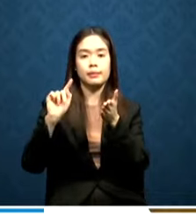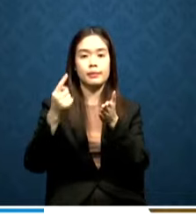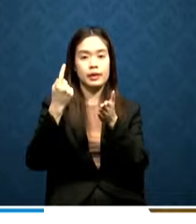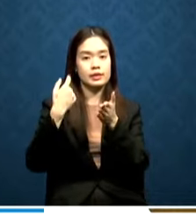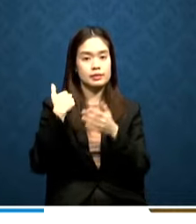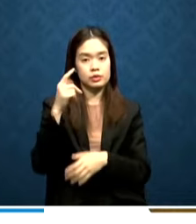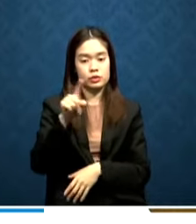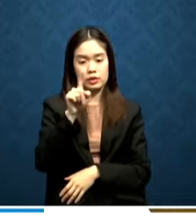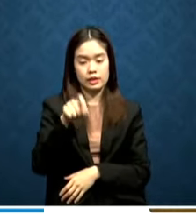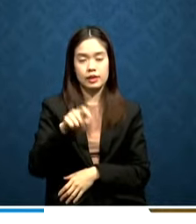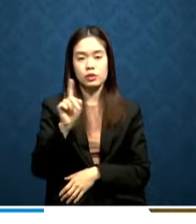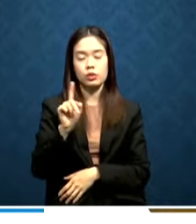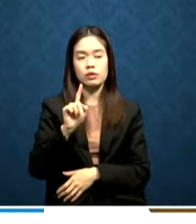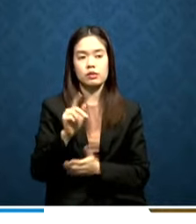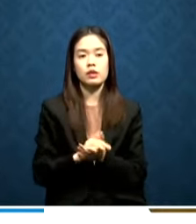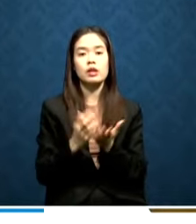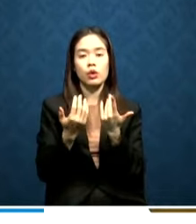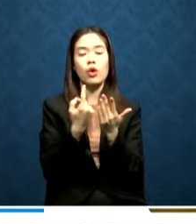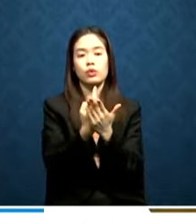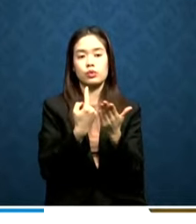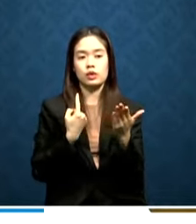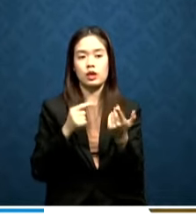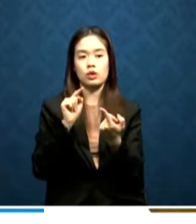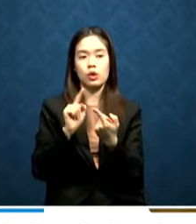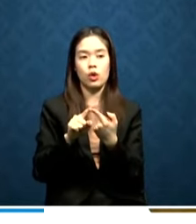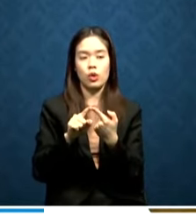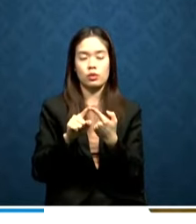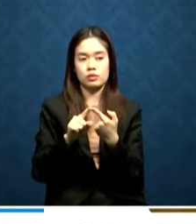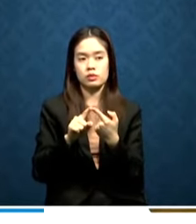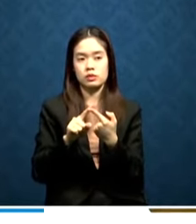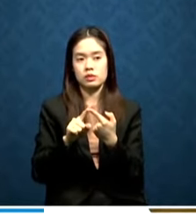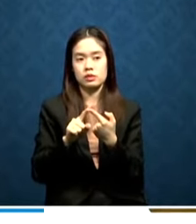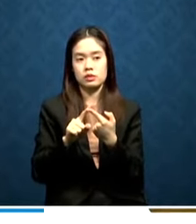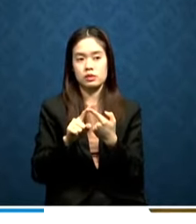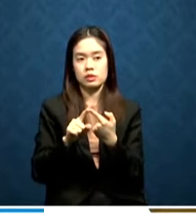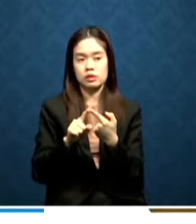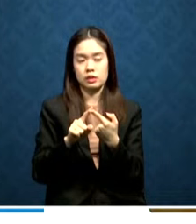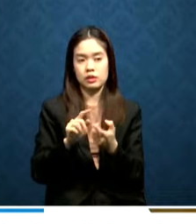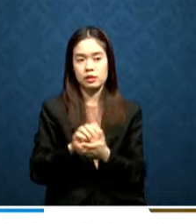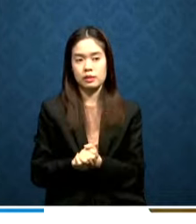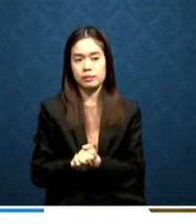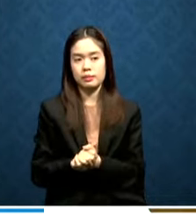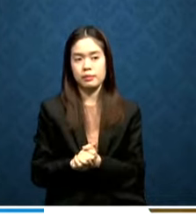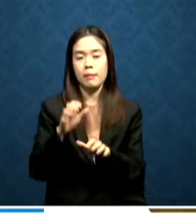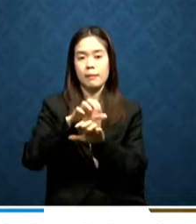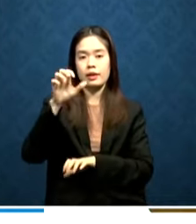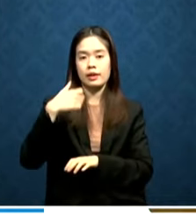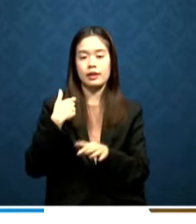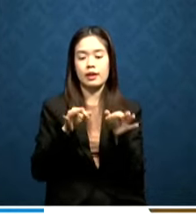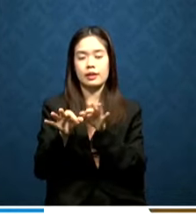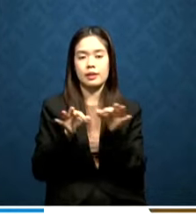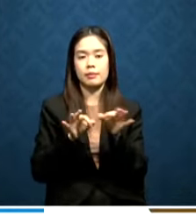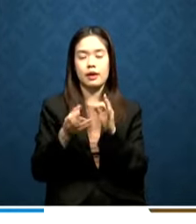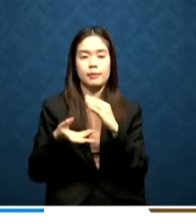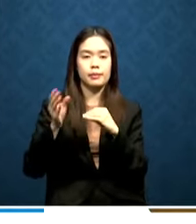ข้อสังเกตของท่านเดี๋ยวจะขอให้ทางตัวแทนมหาดไทยให้ความเห็นเรื่องต่อจากนี้นะครับตอนผมแจงเสร็จแล้วก็